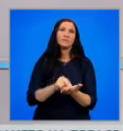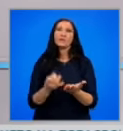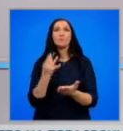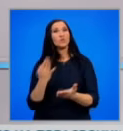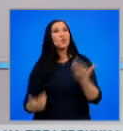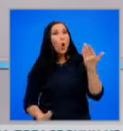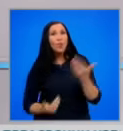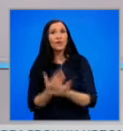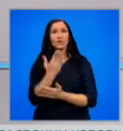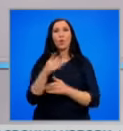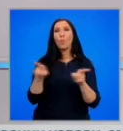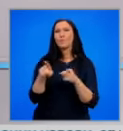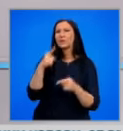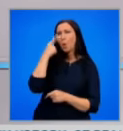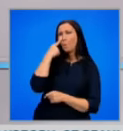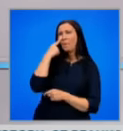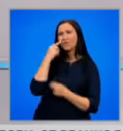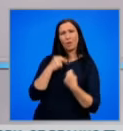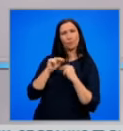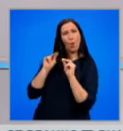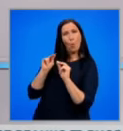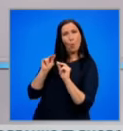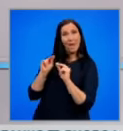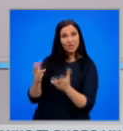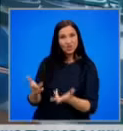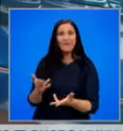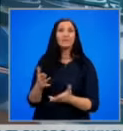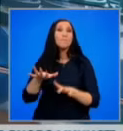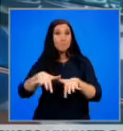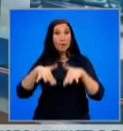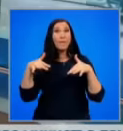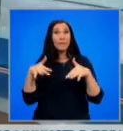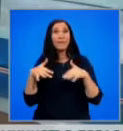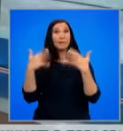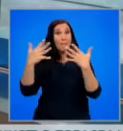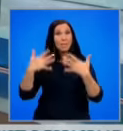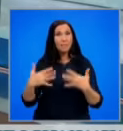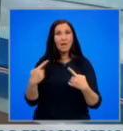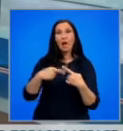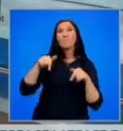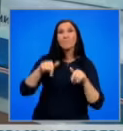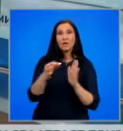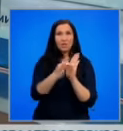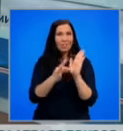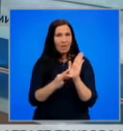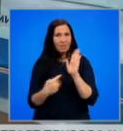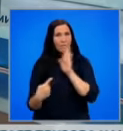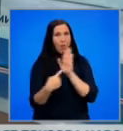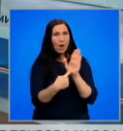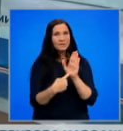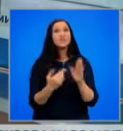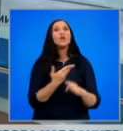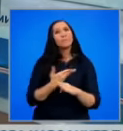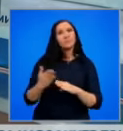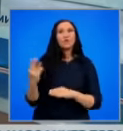начало. Управляващите се опитват да убеждават и увещават. Парламентарната аритметика към днешна дата показва, че